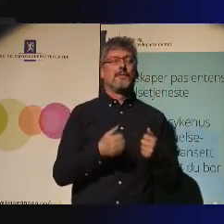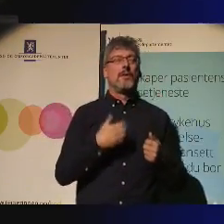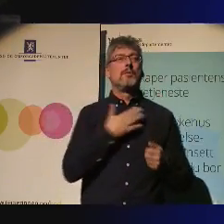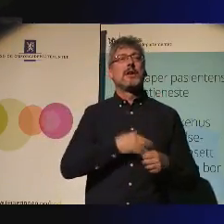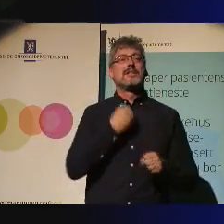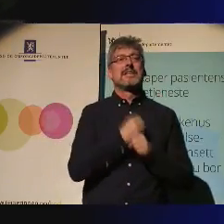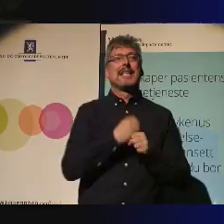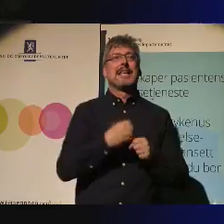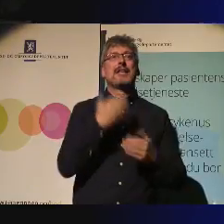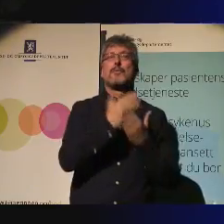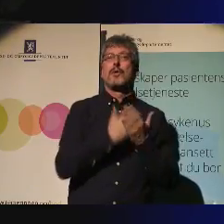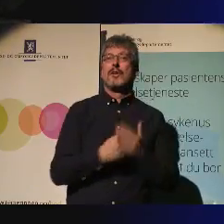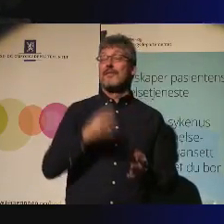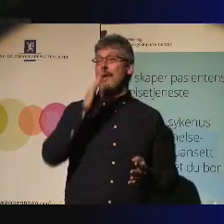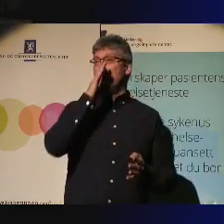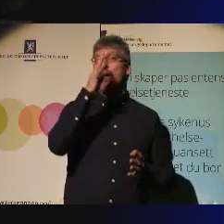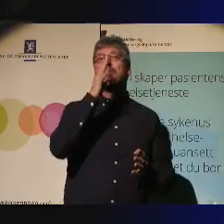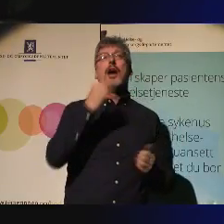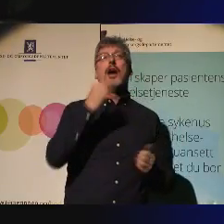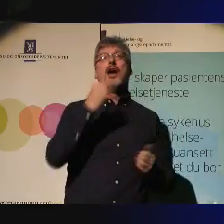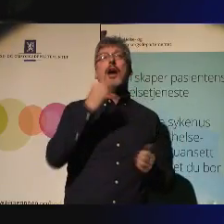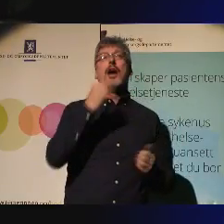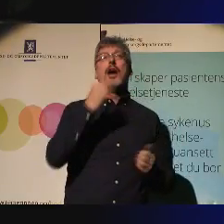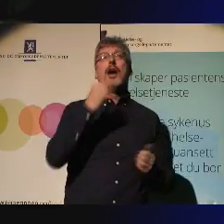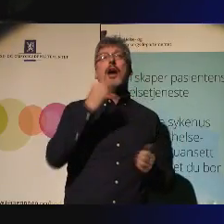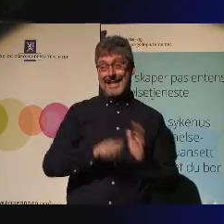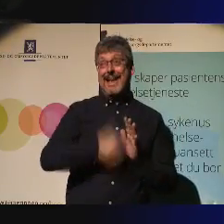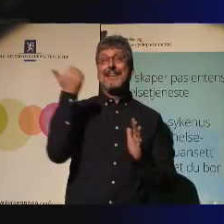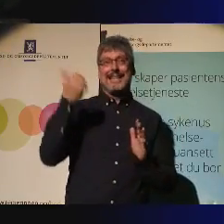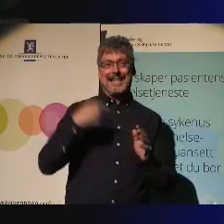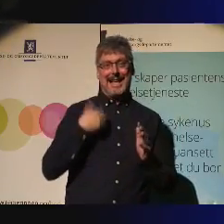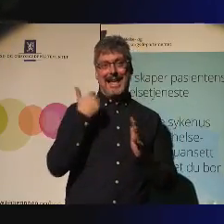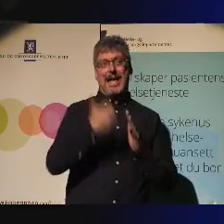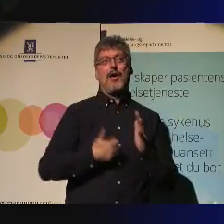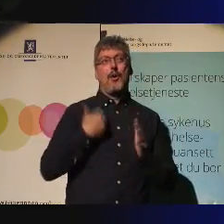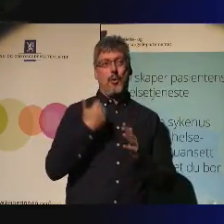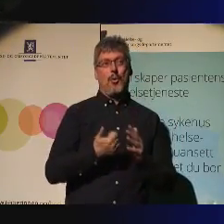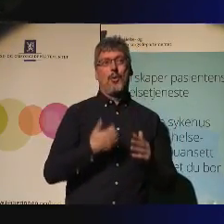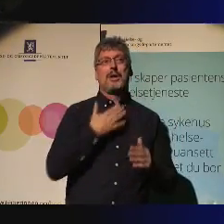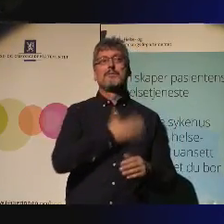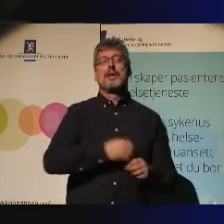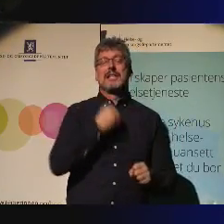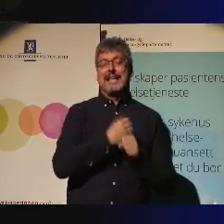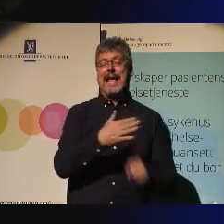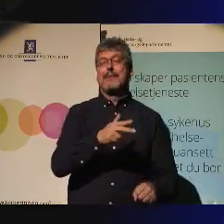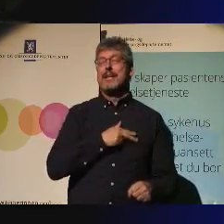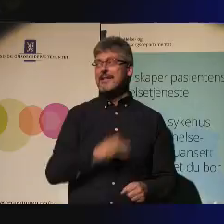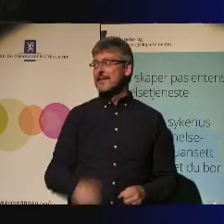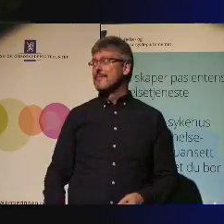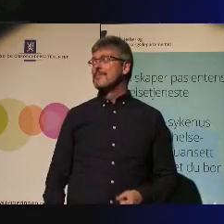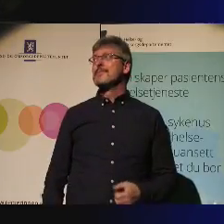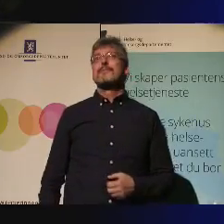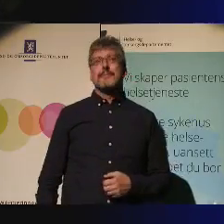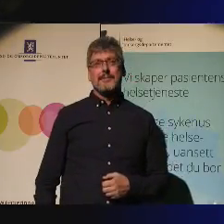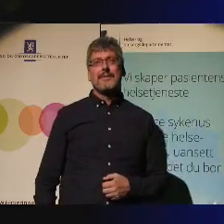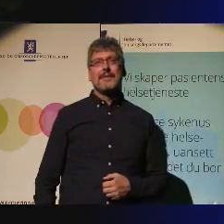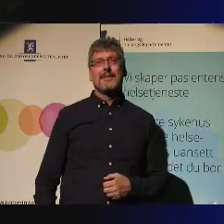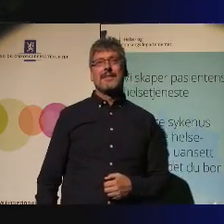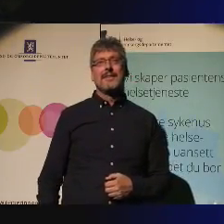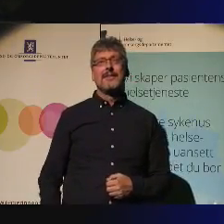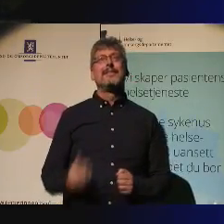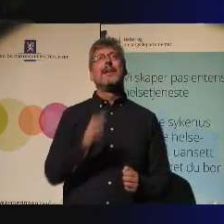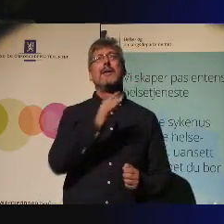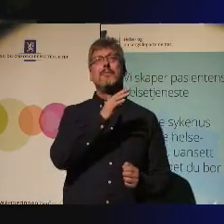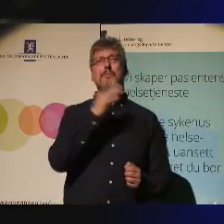det var fantastiske vinnere i årets pasientsikkerhetspris. Det har vært morsomt å